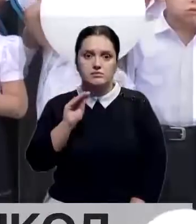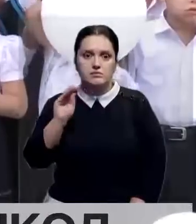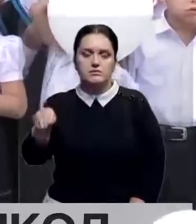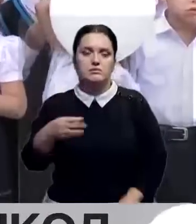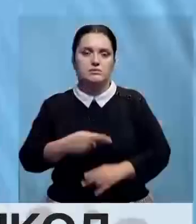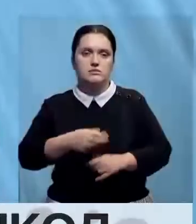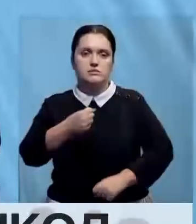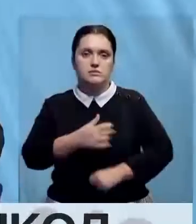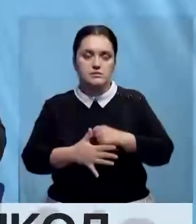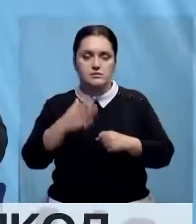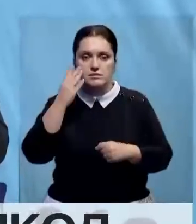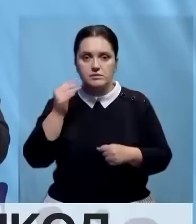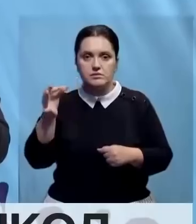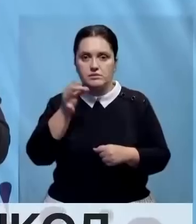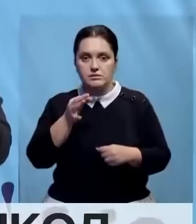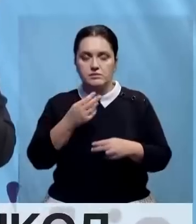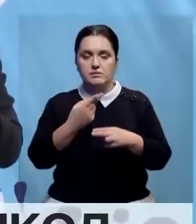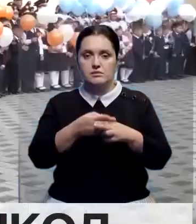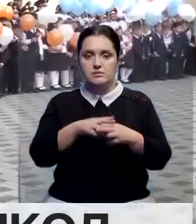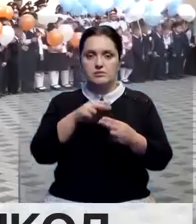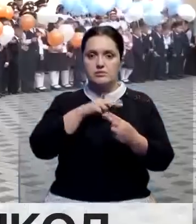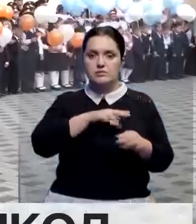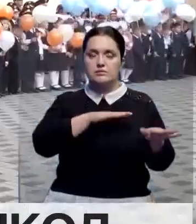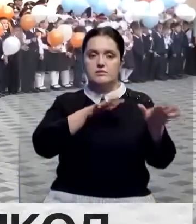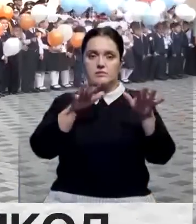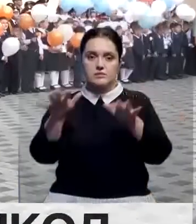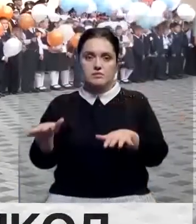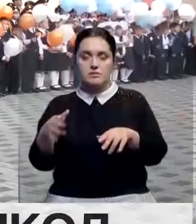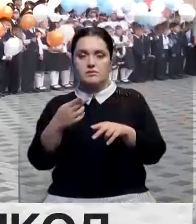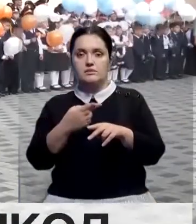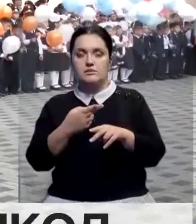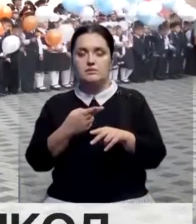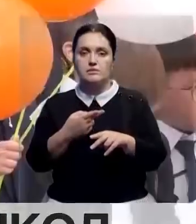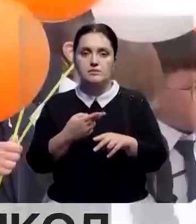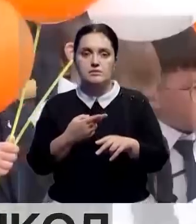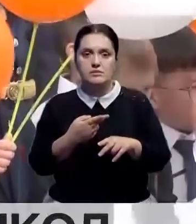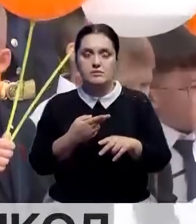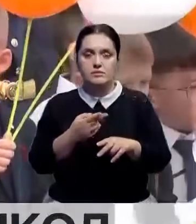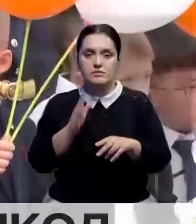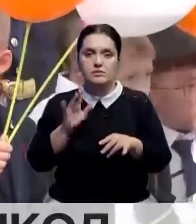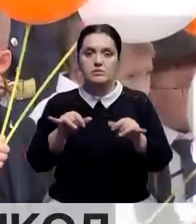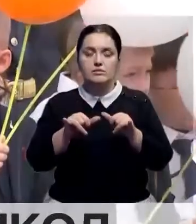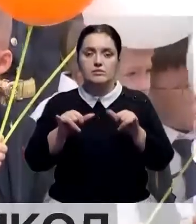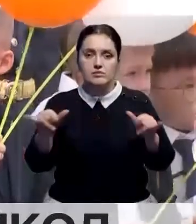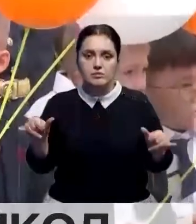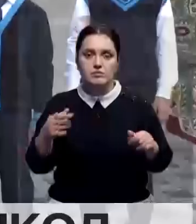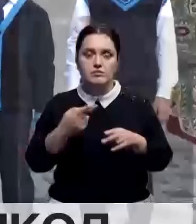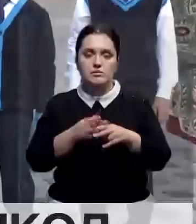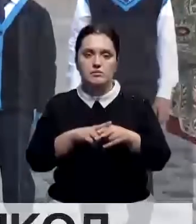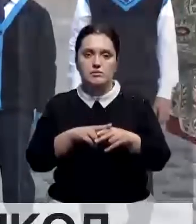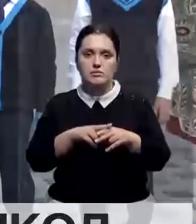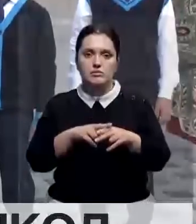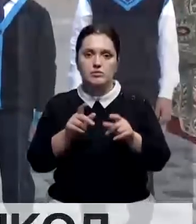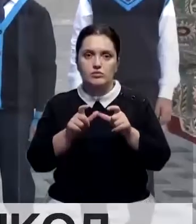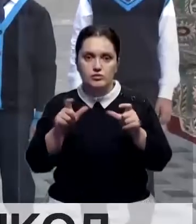центром Алматинской области, сменился вектор трудовой миграции. Снизился отток населения. И как следствие увеличилась наполняемость школ.